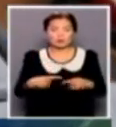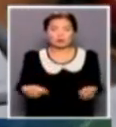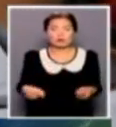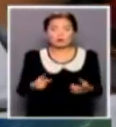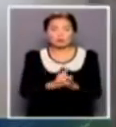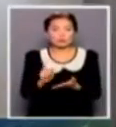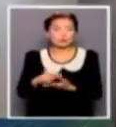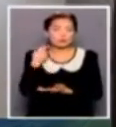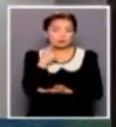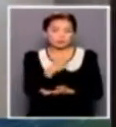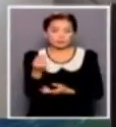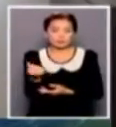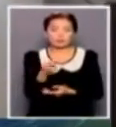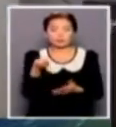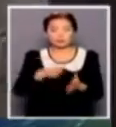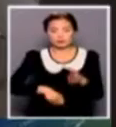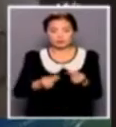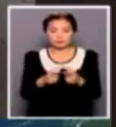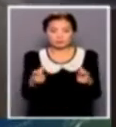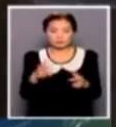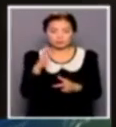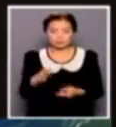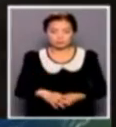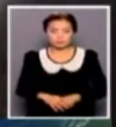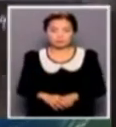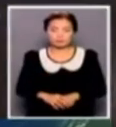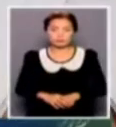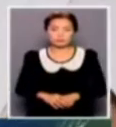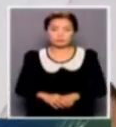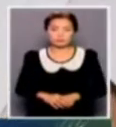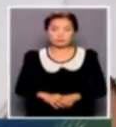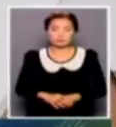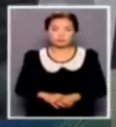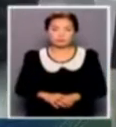имущества должников. Блокируются их счета в банке.